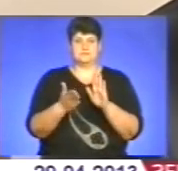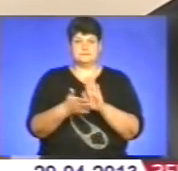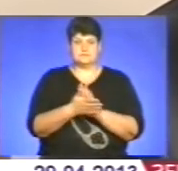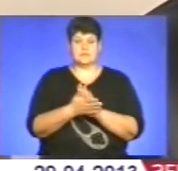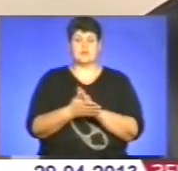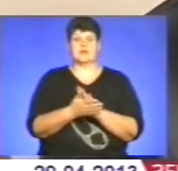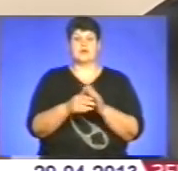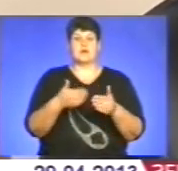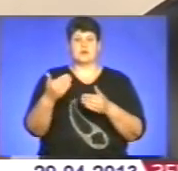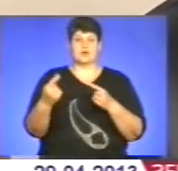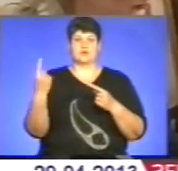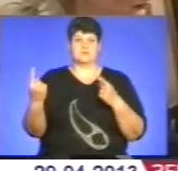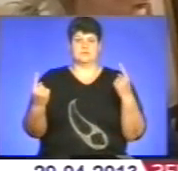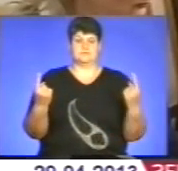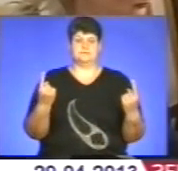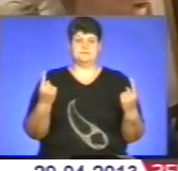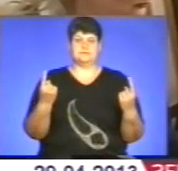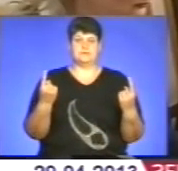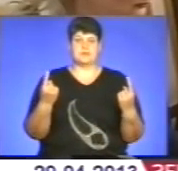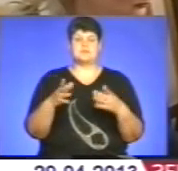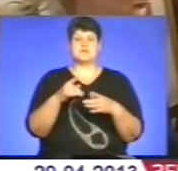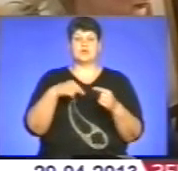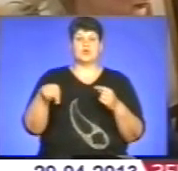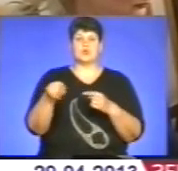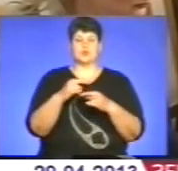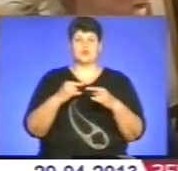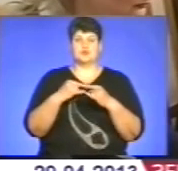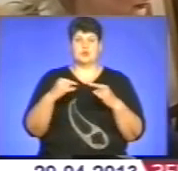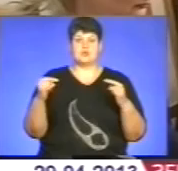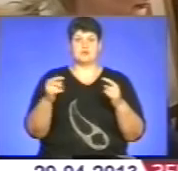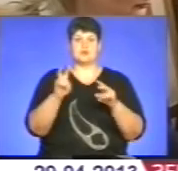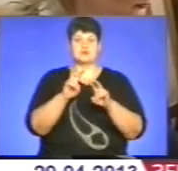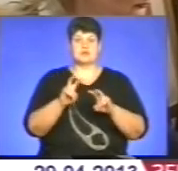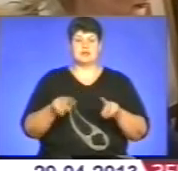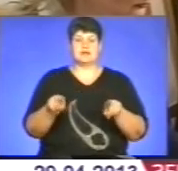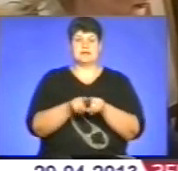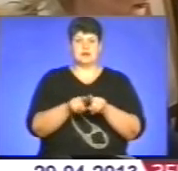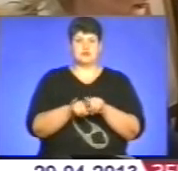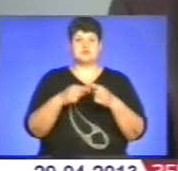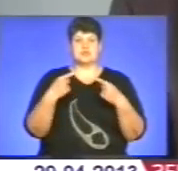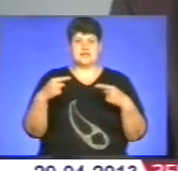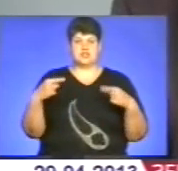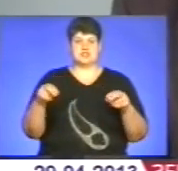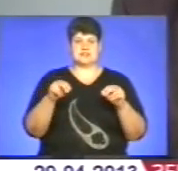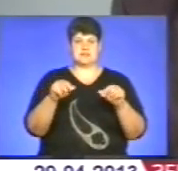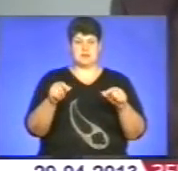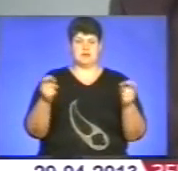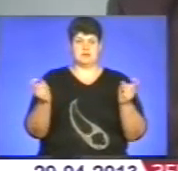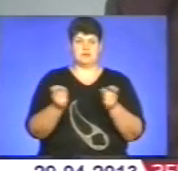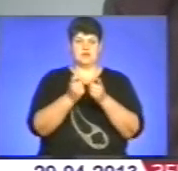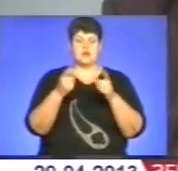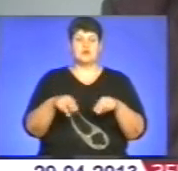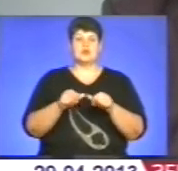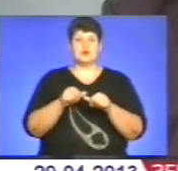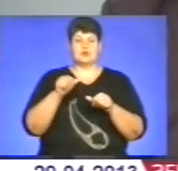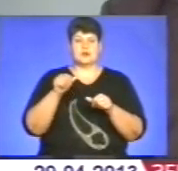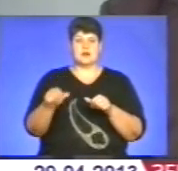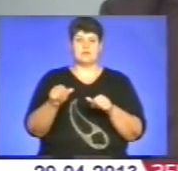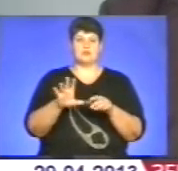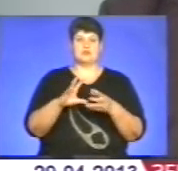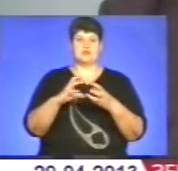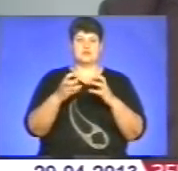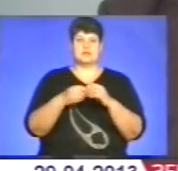певні кроки на зустріч один одному. Під час круглого столу розглянули також інші земельні конфлікти. Зокрема, у прокуратурі озвучили